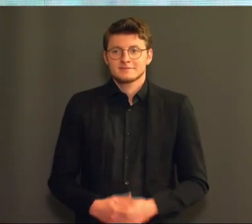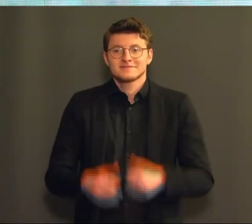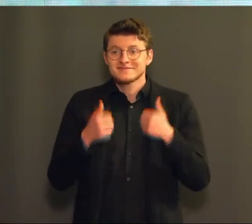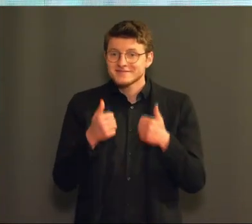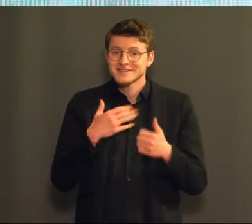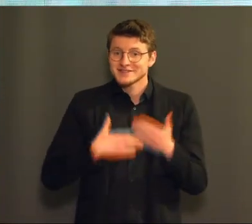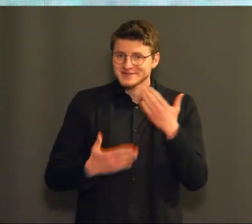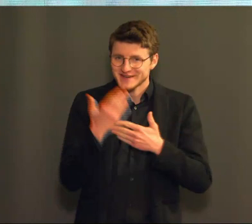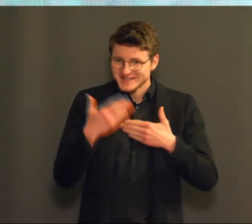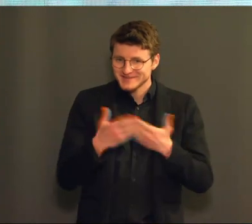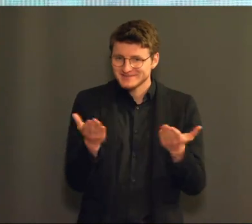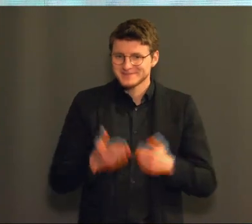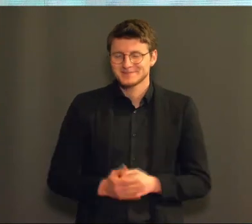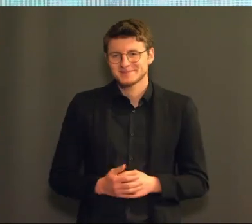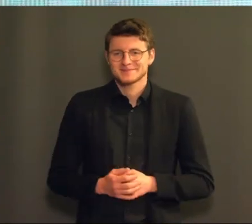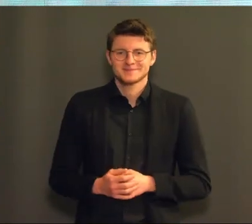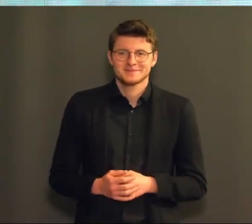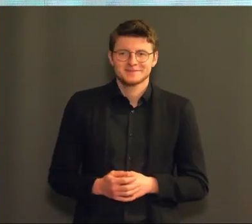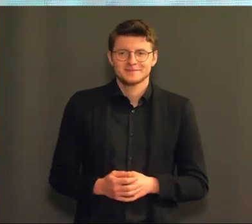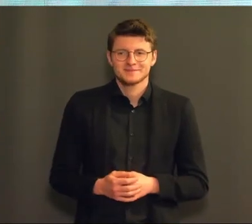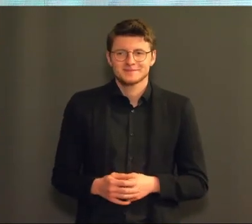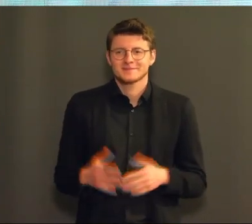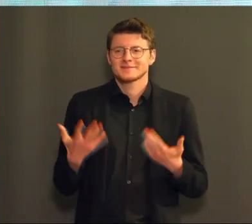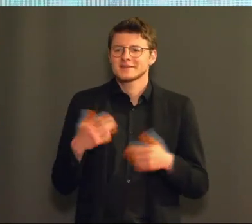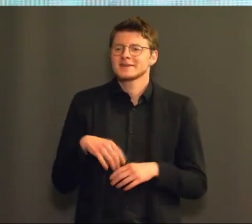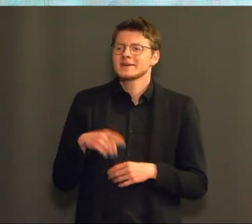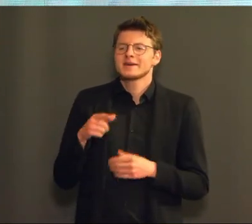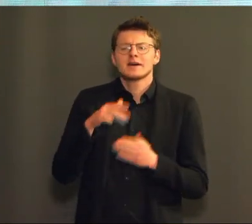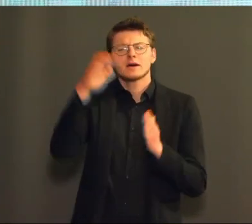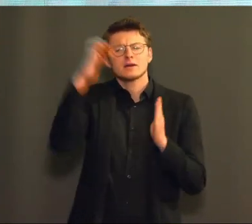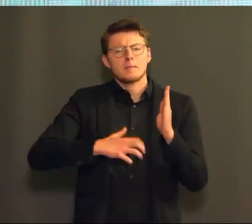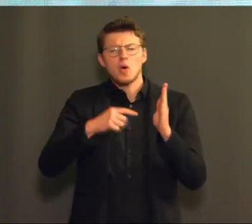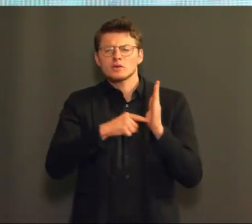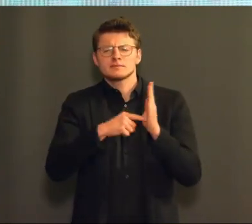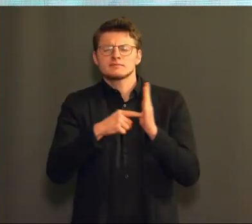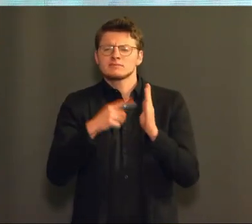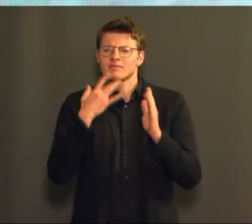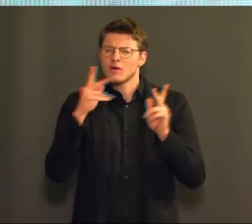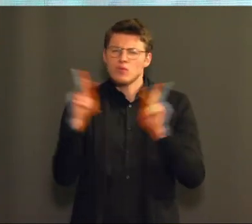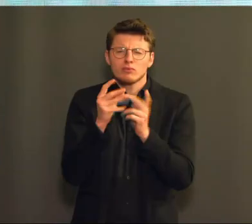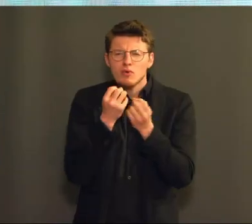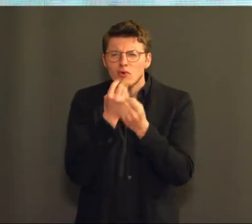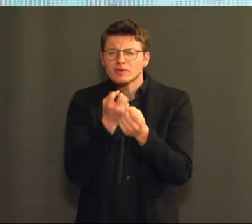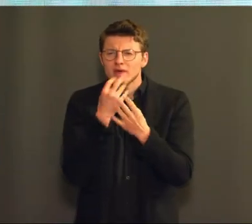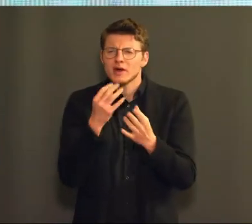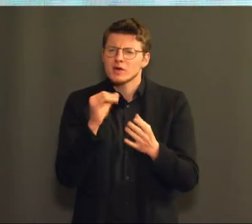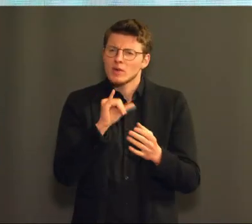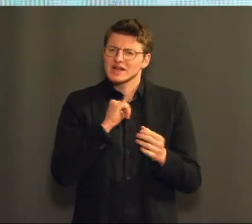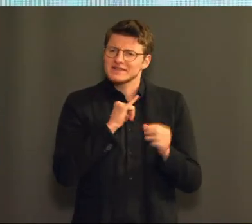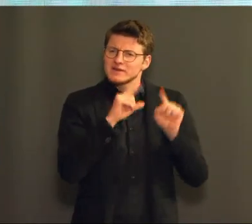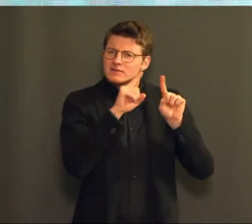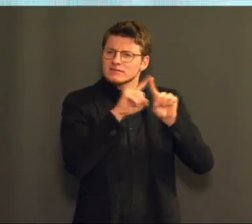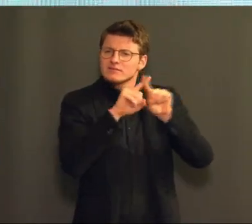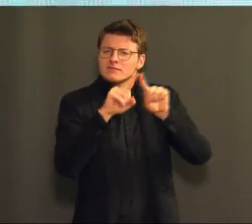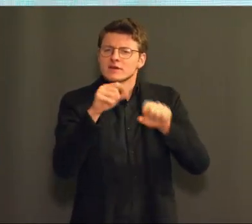Goedemorgen. Ik zal dus het rapport kort beschrijven over de besmetting met COVID-19 in bepaalde